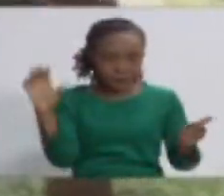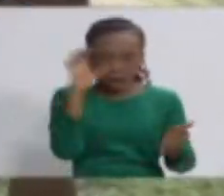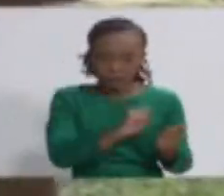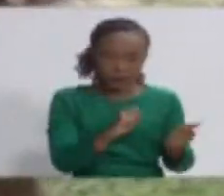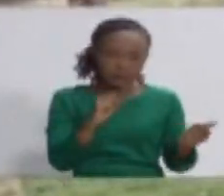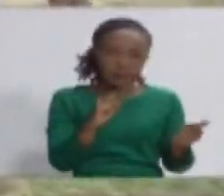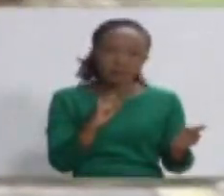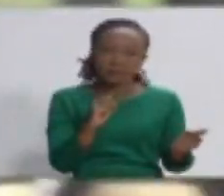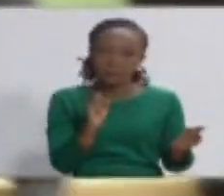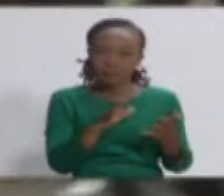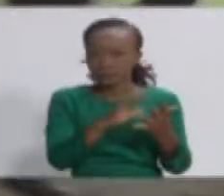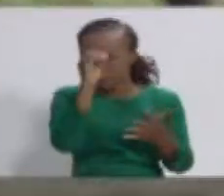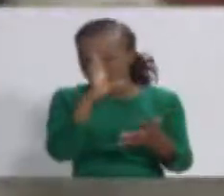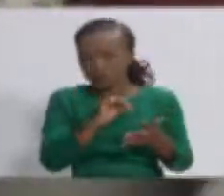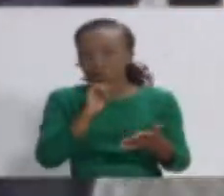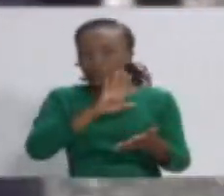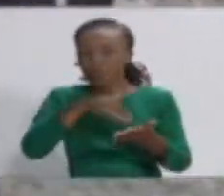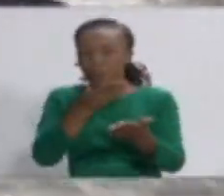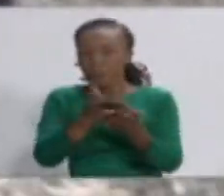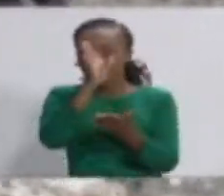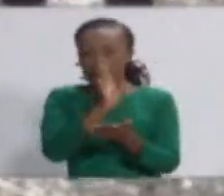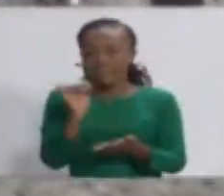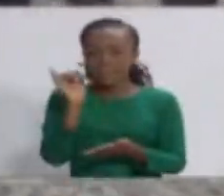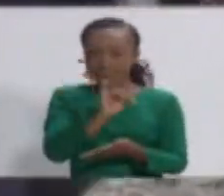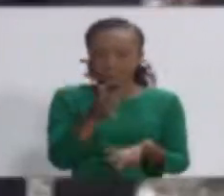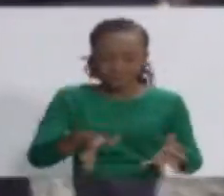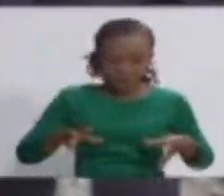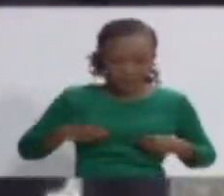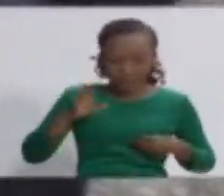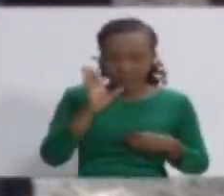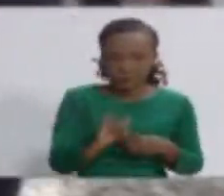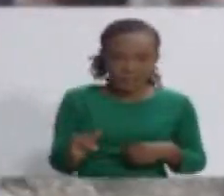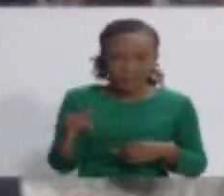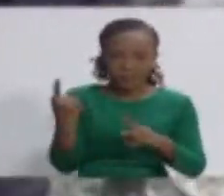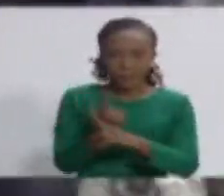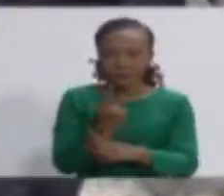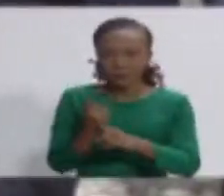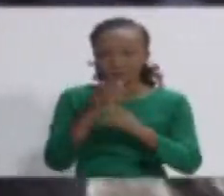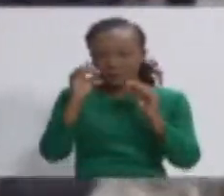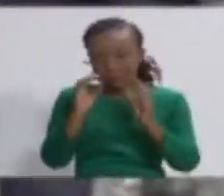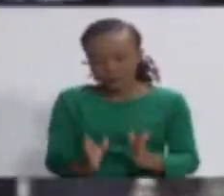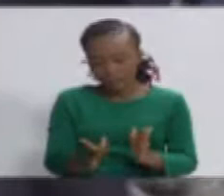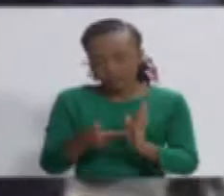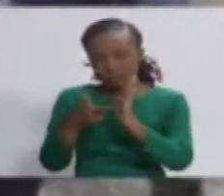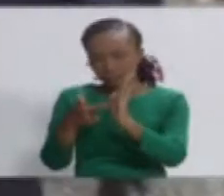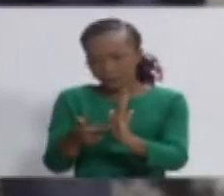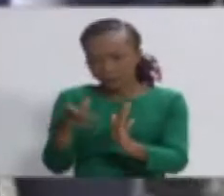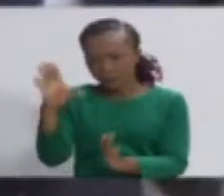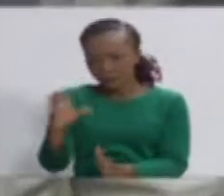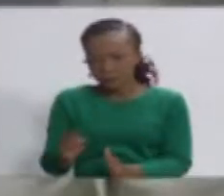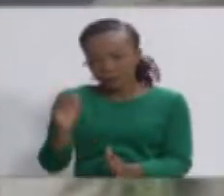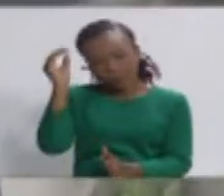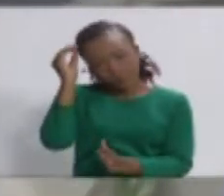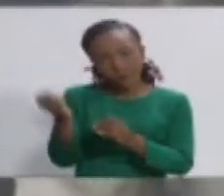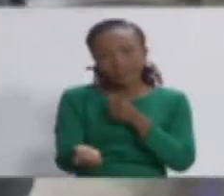yasiyofikiwa na baadhi ya wanafunzi. Hata hivyo, mfumo huu umekumbatiwa na chachu kutoka kwa baadhi ya walimu, chachu iliyomlazimu Waziri Magoha